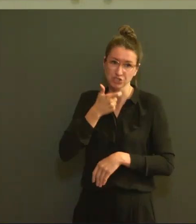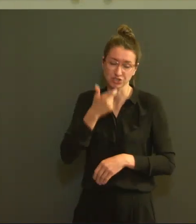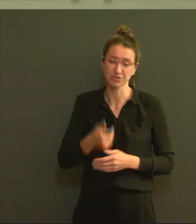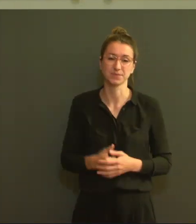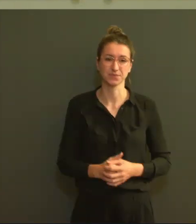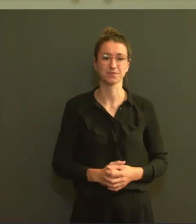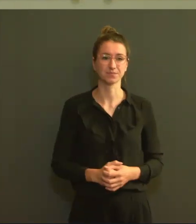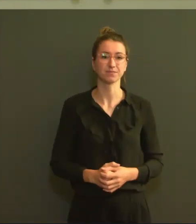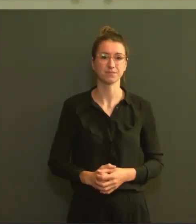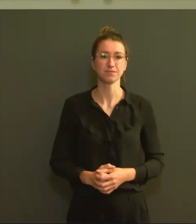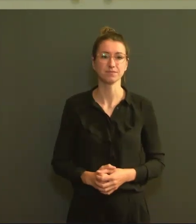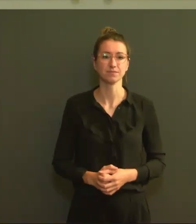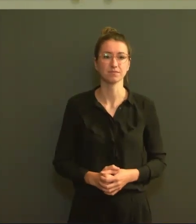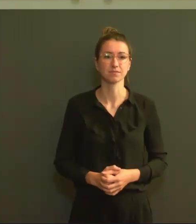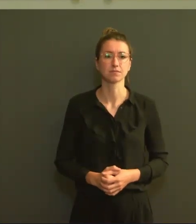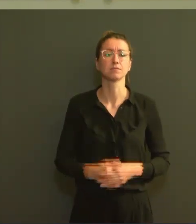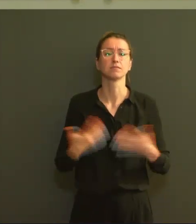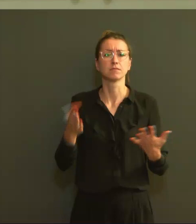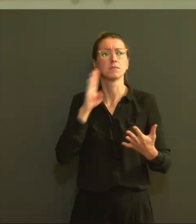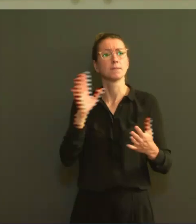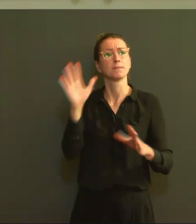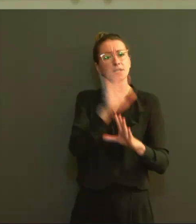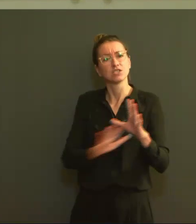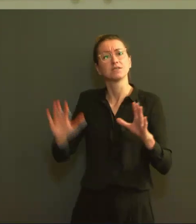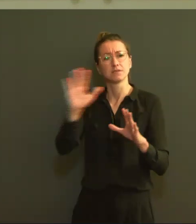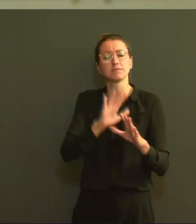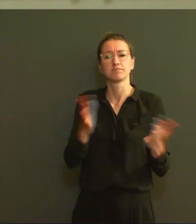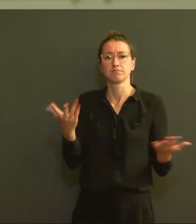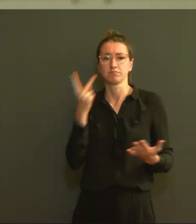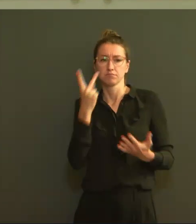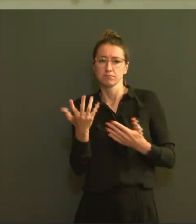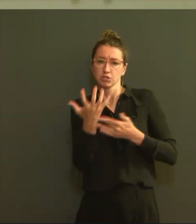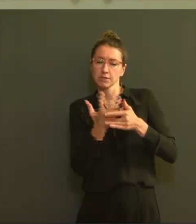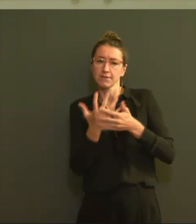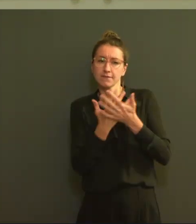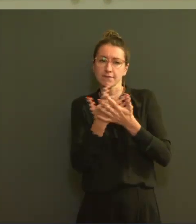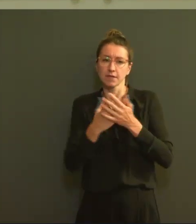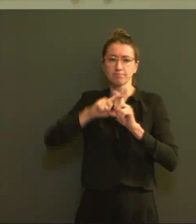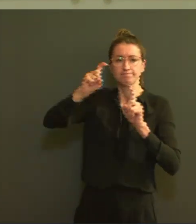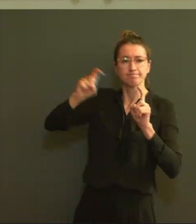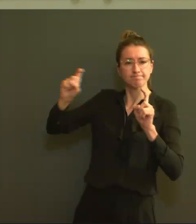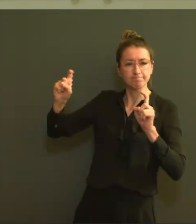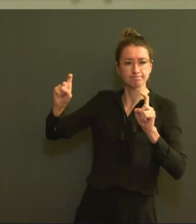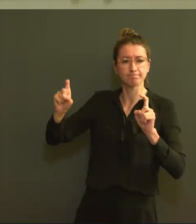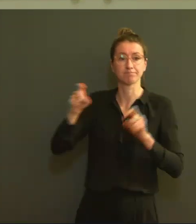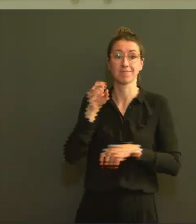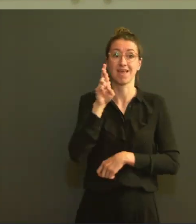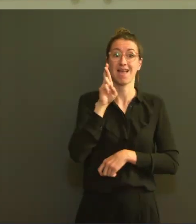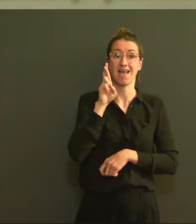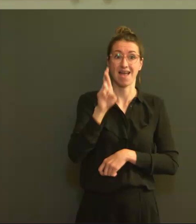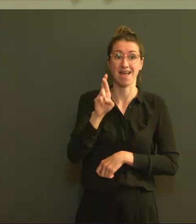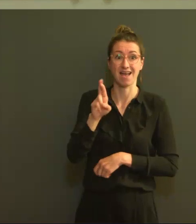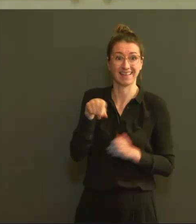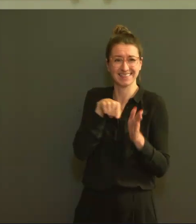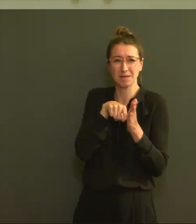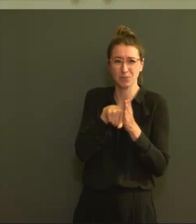Alors le R national vous est montré dans cette figure et vous voyez qu'en fonction des mesures qui ont été prises, ce R qui était élevé au